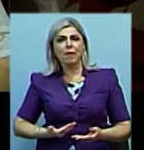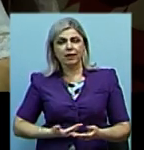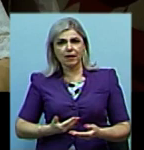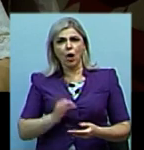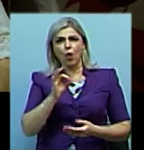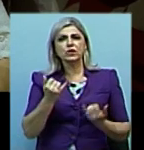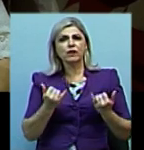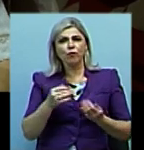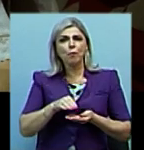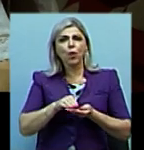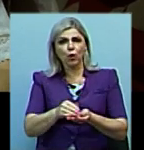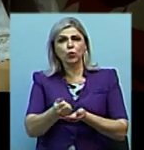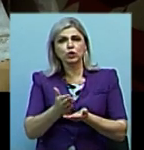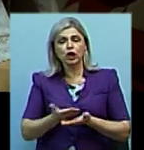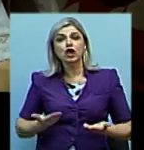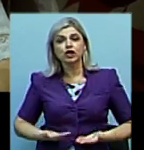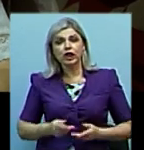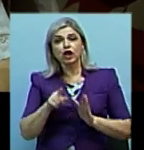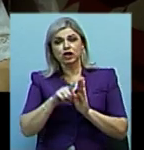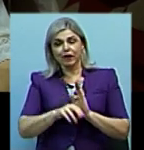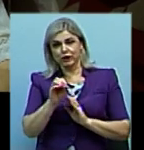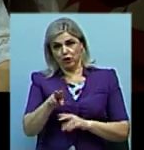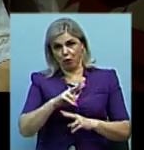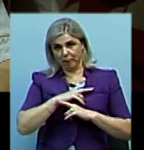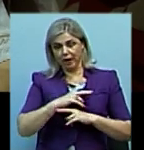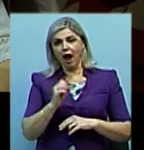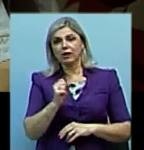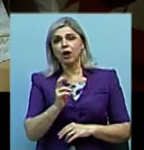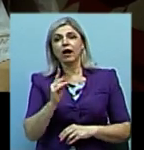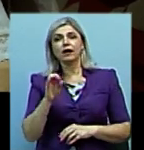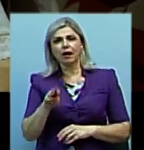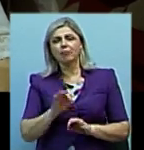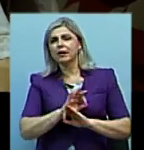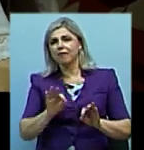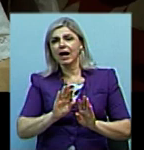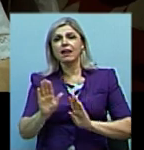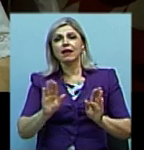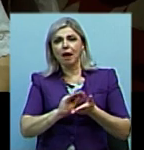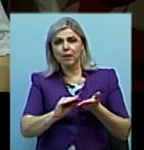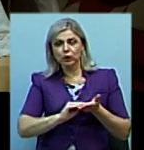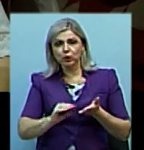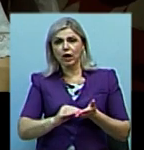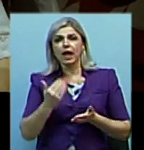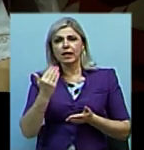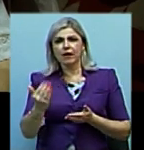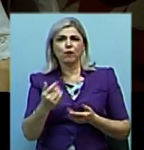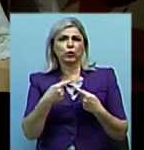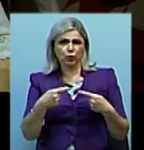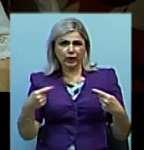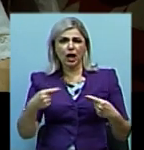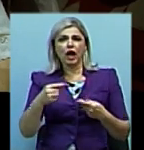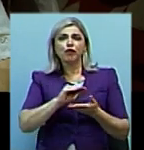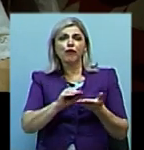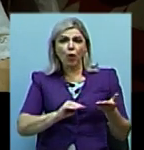послуги. Жити дешевше, ніж померти все-таки. Анатолій Крим – чудовий драматург і письменник. Його «Нелегалка» відома, інші його